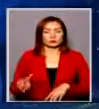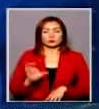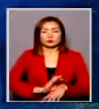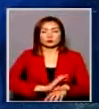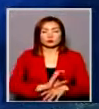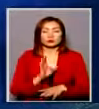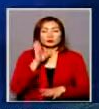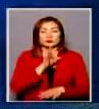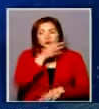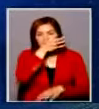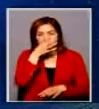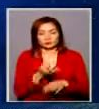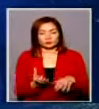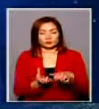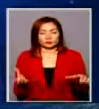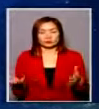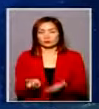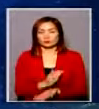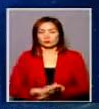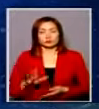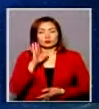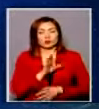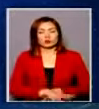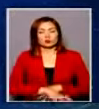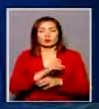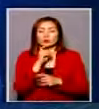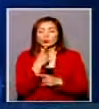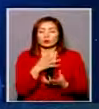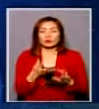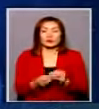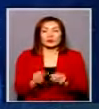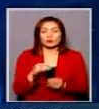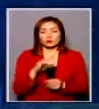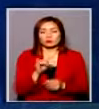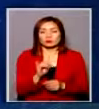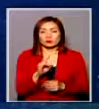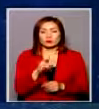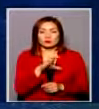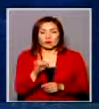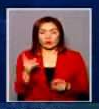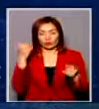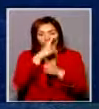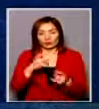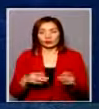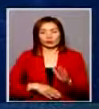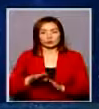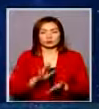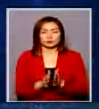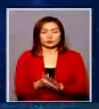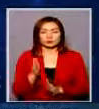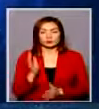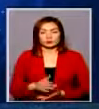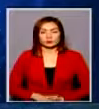Местная канализационная насосная станция не справляется с объемом работы. Однако представители АТРАУ Суорнаса заявляют об улучшении